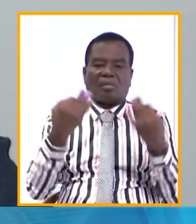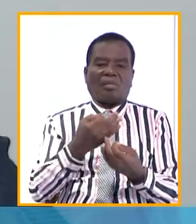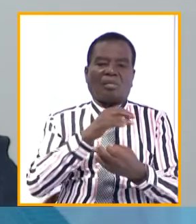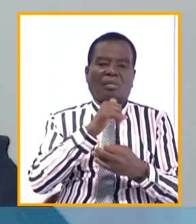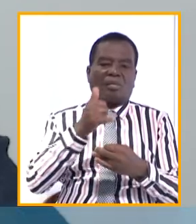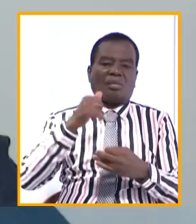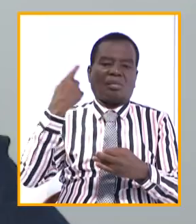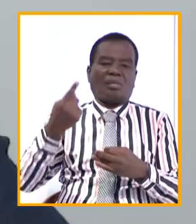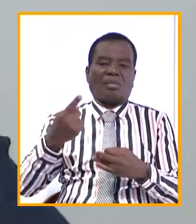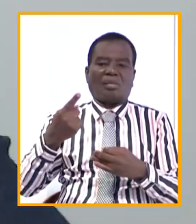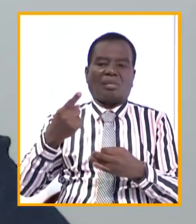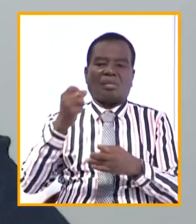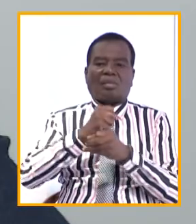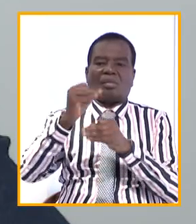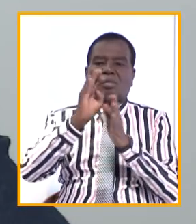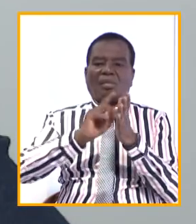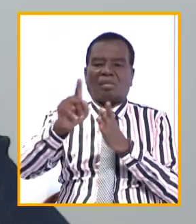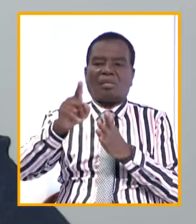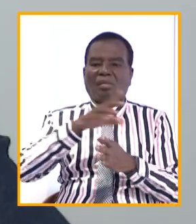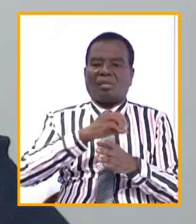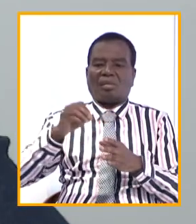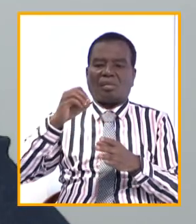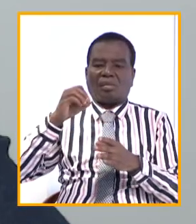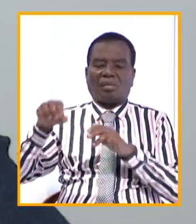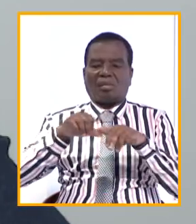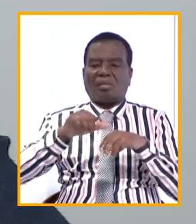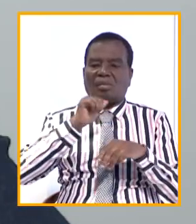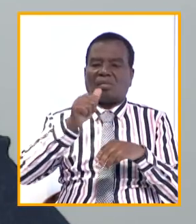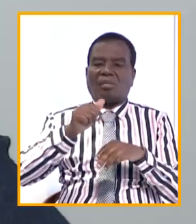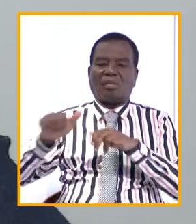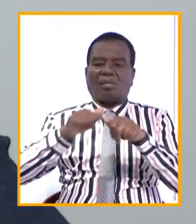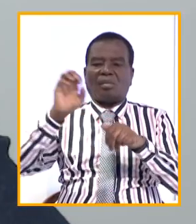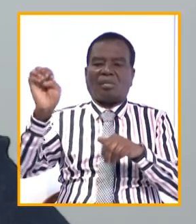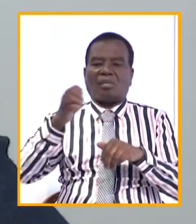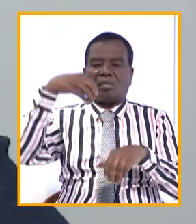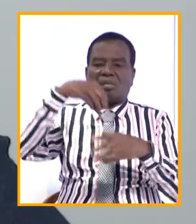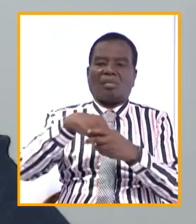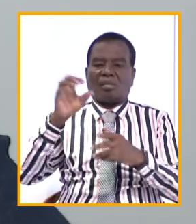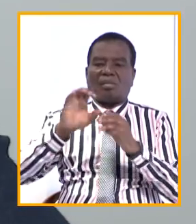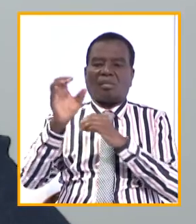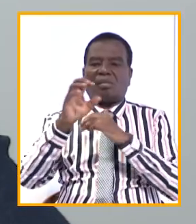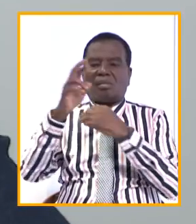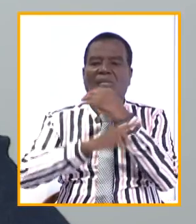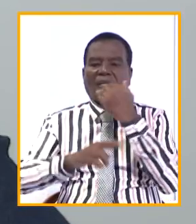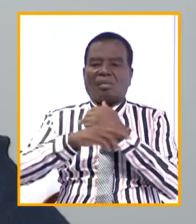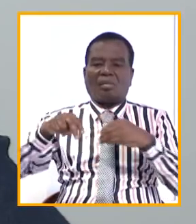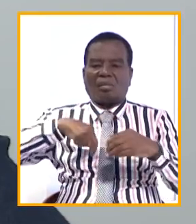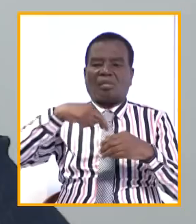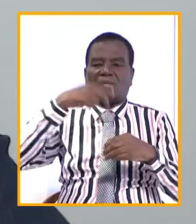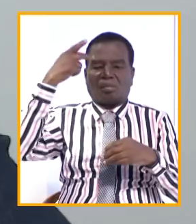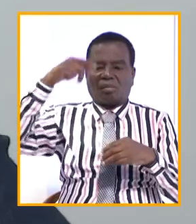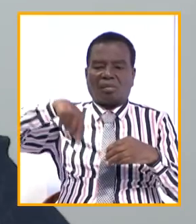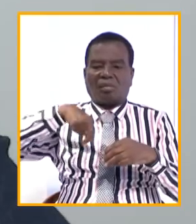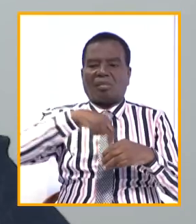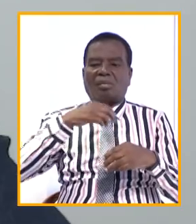pas un seul week-end où nous ne menons pas des activités dans notre circonscription. Nous pensons que nous avons